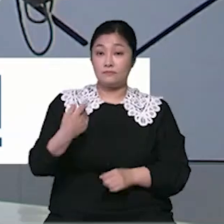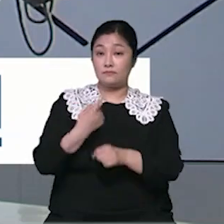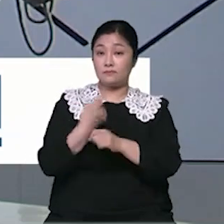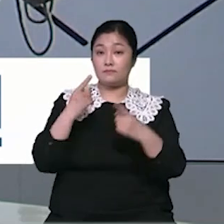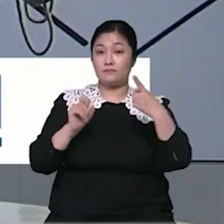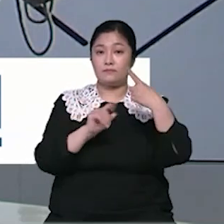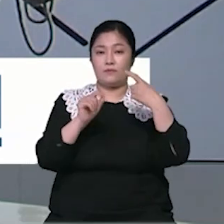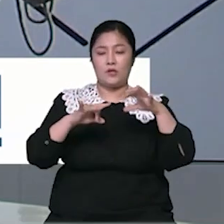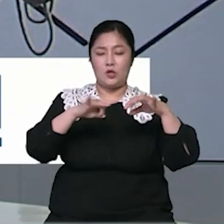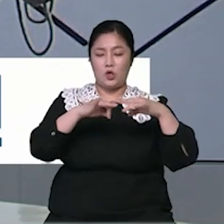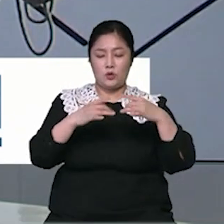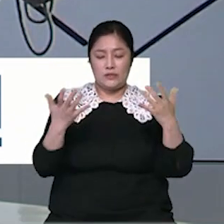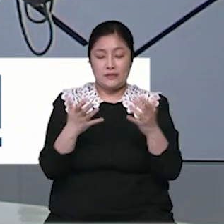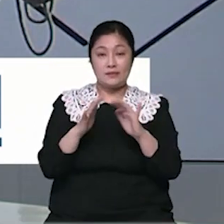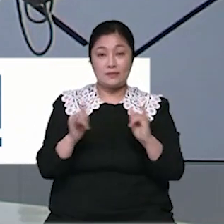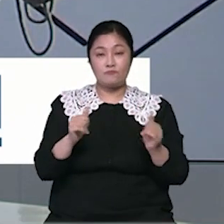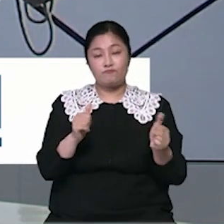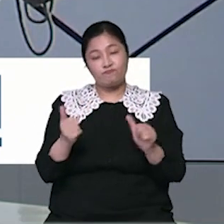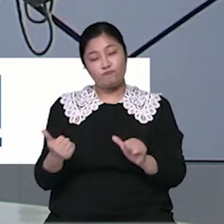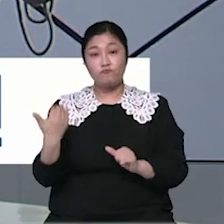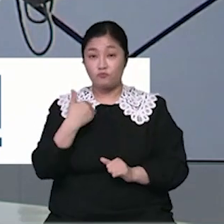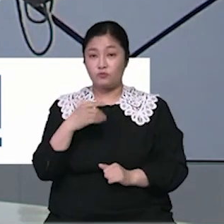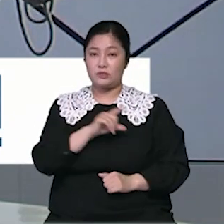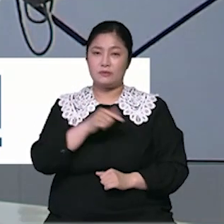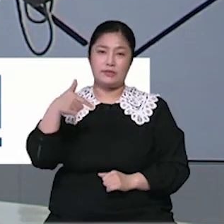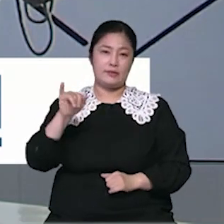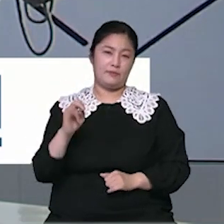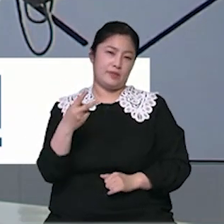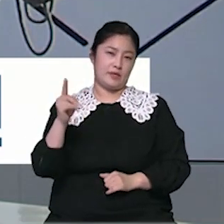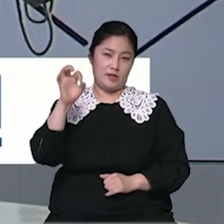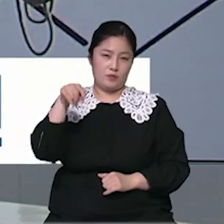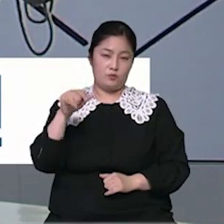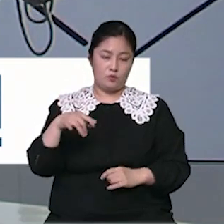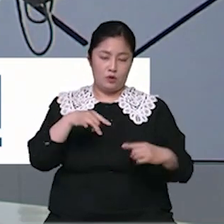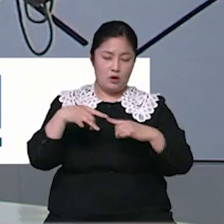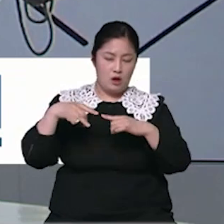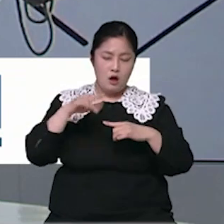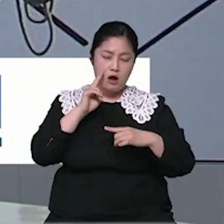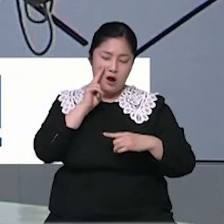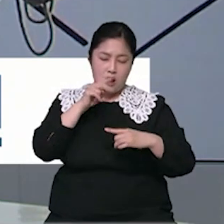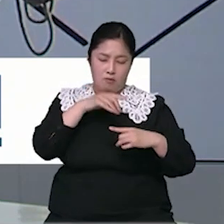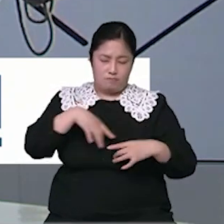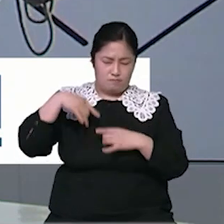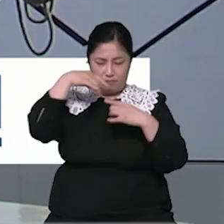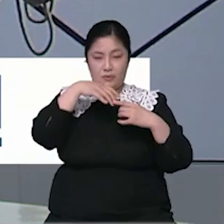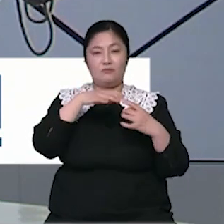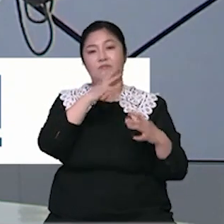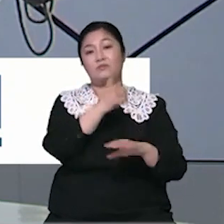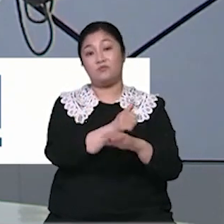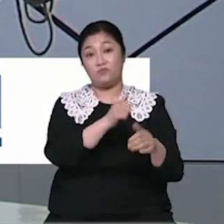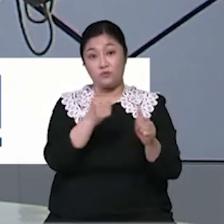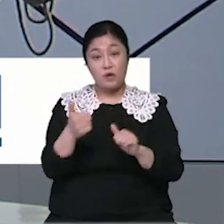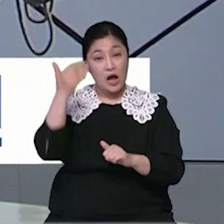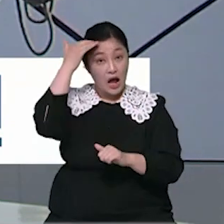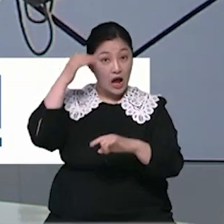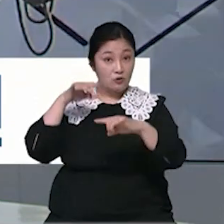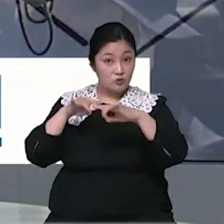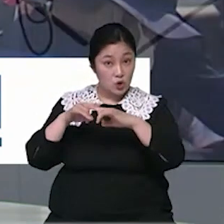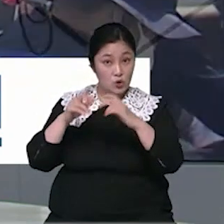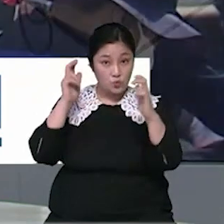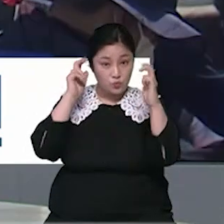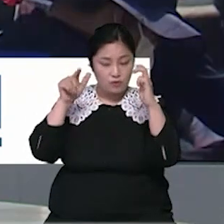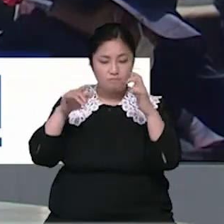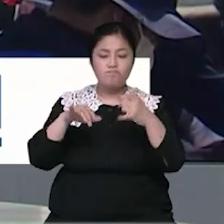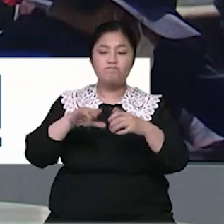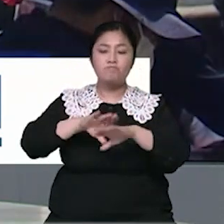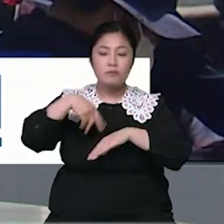지난해 11월 전기 노동자 고 김다운 씨가 고압전류에 감전돼 숨지는 사고가 났는데요. 이후 한국전력은 대책